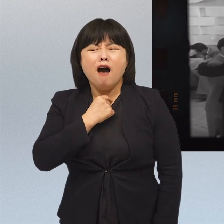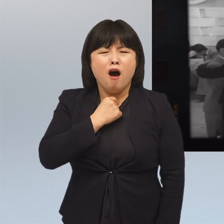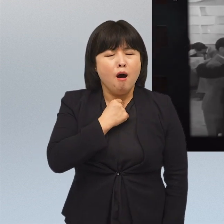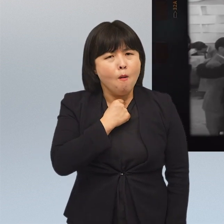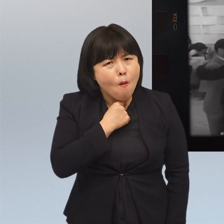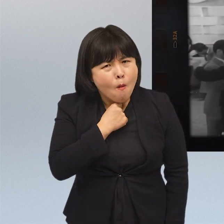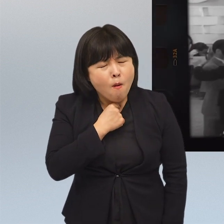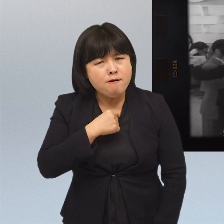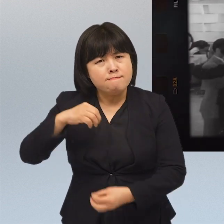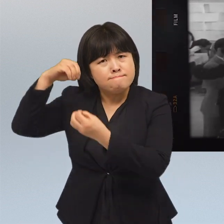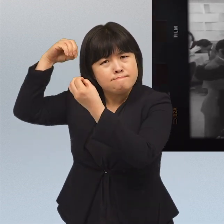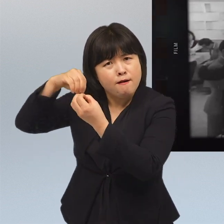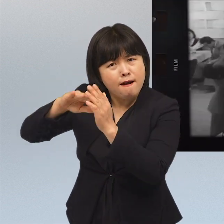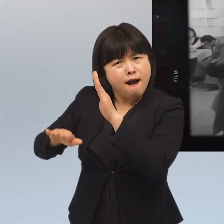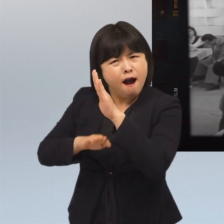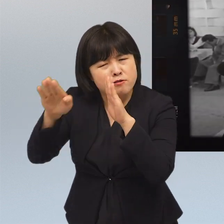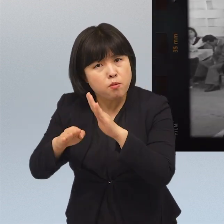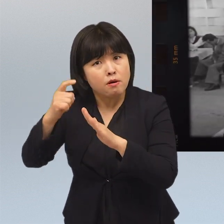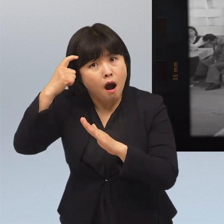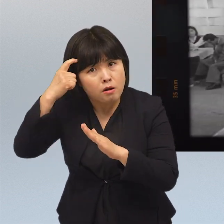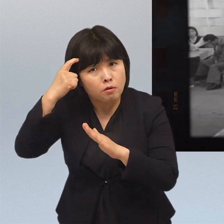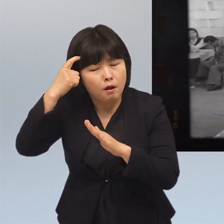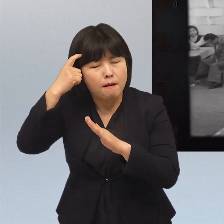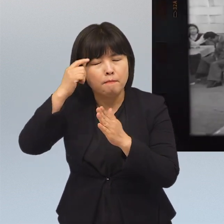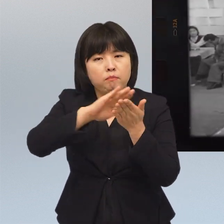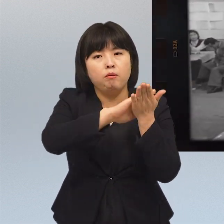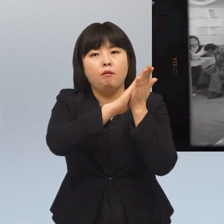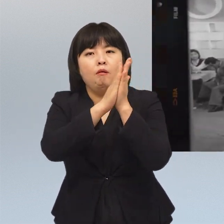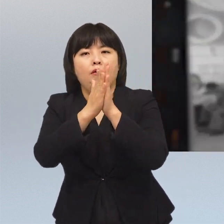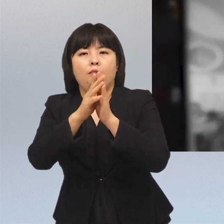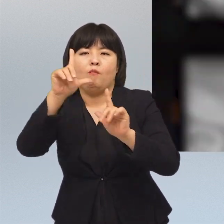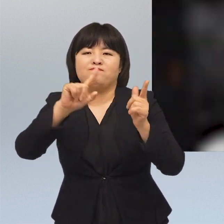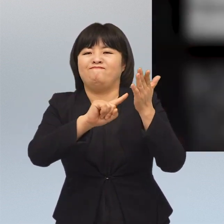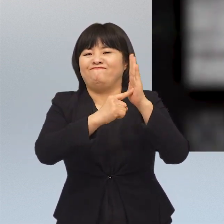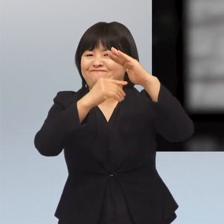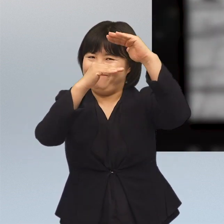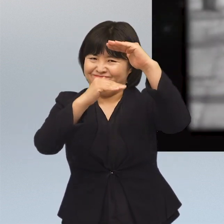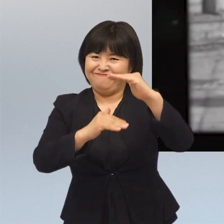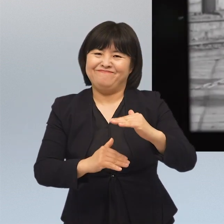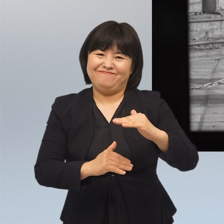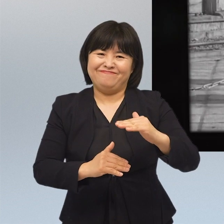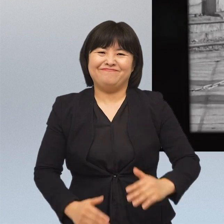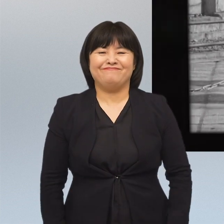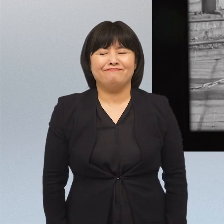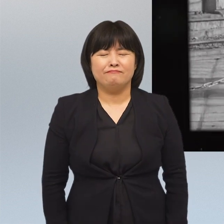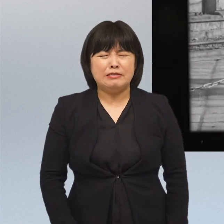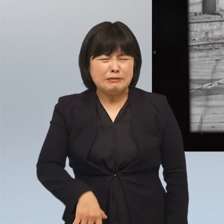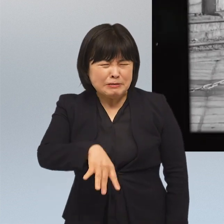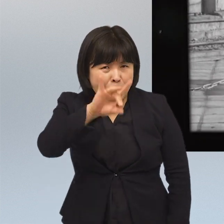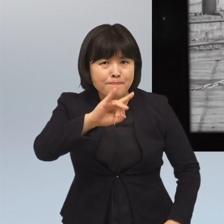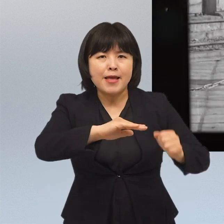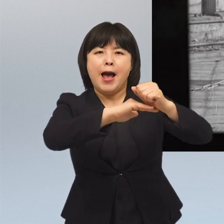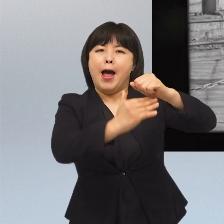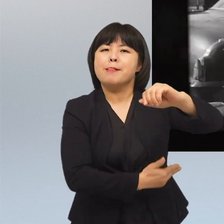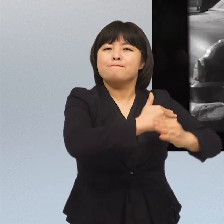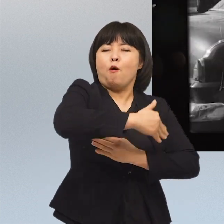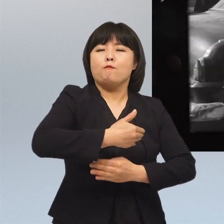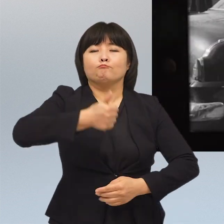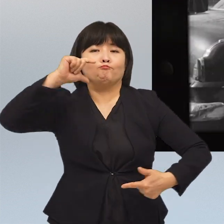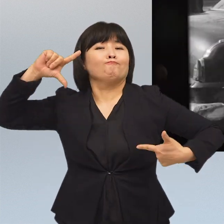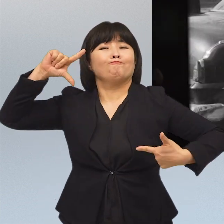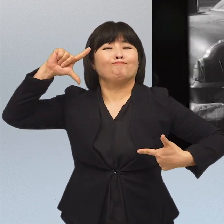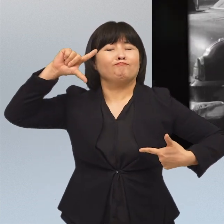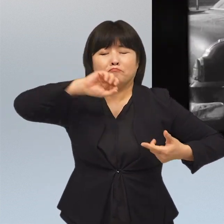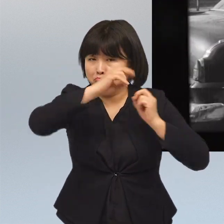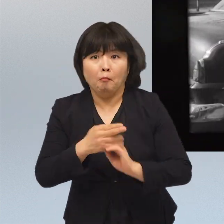욕망 분출을 그리며 전통적인 가정에 대한 가치관의 변화도 보여주고 있다. 극 초반 한복을